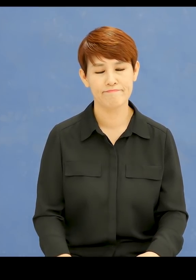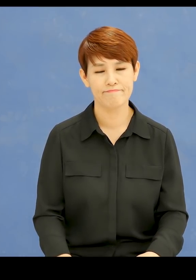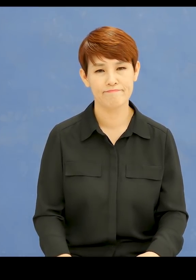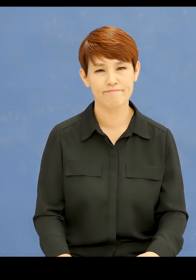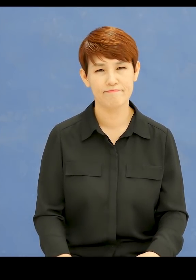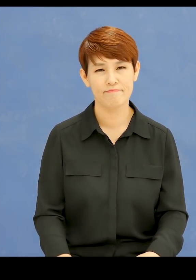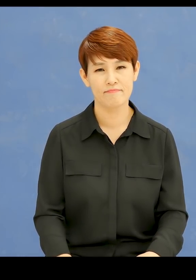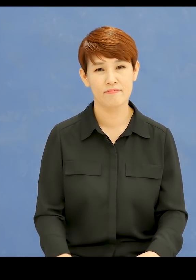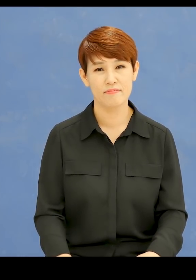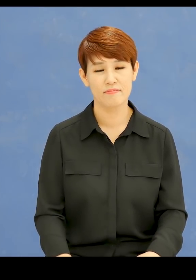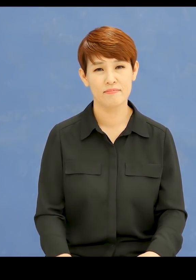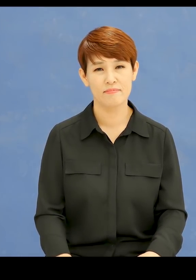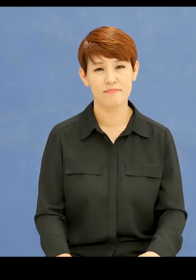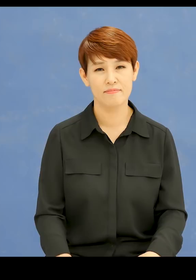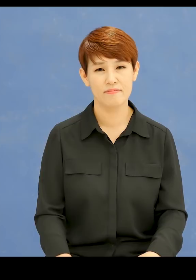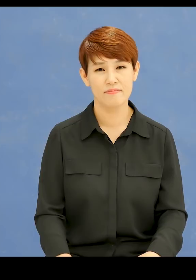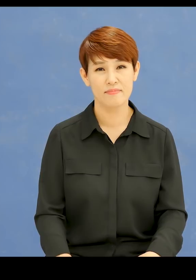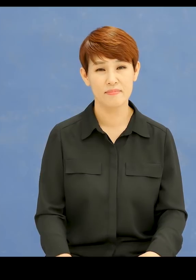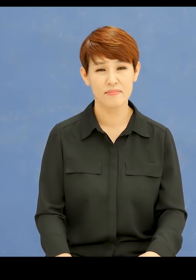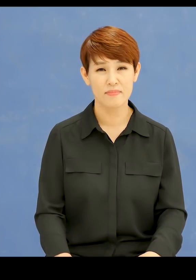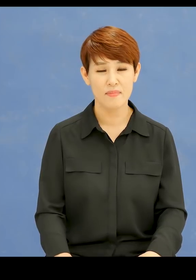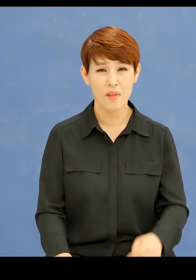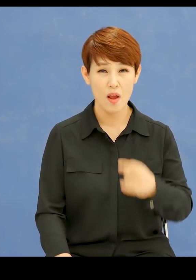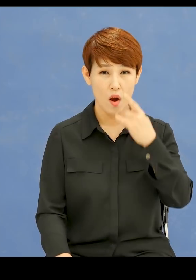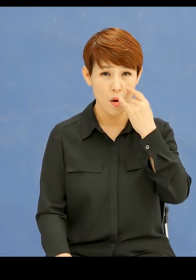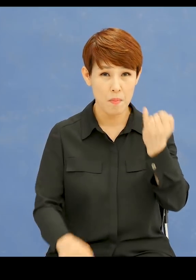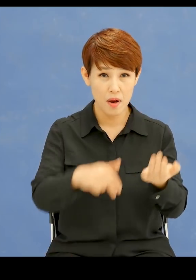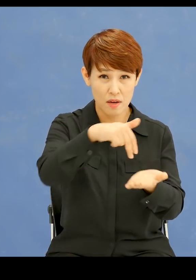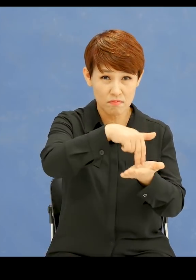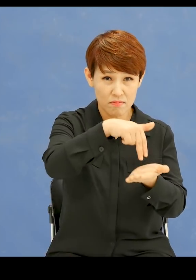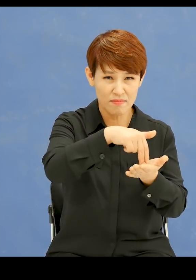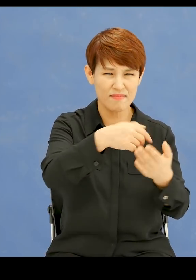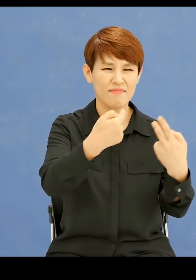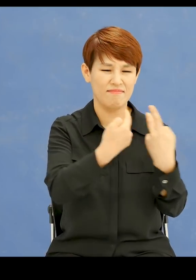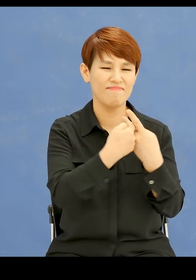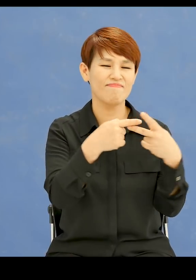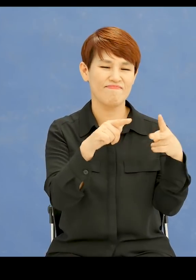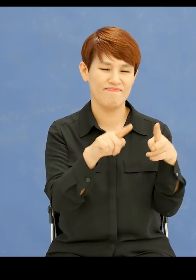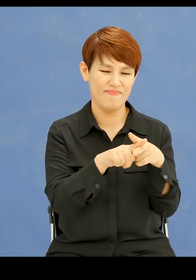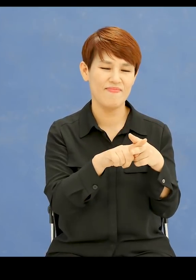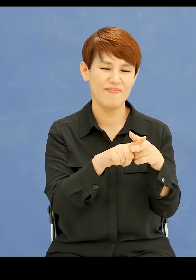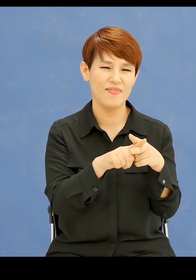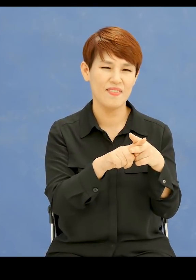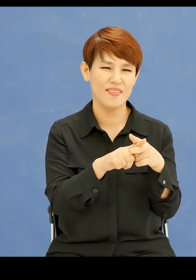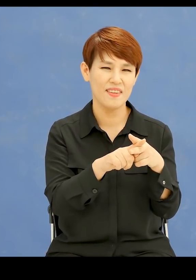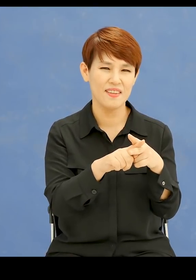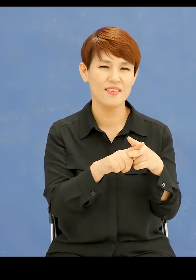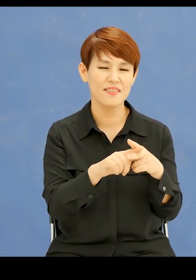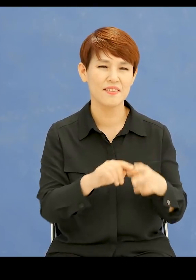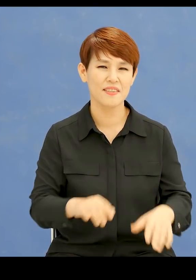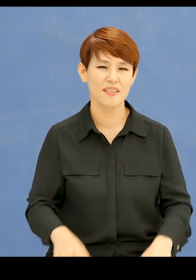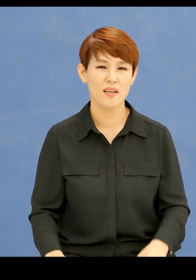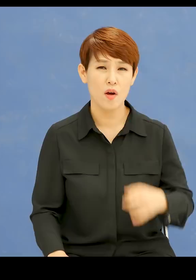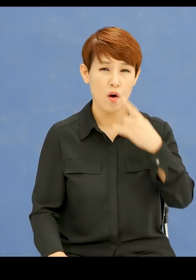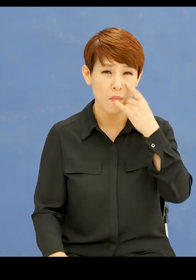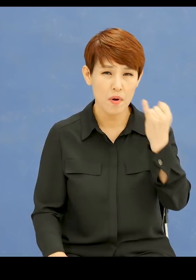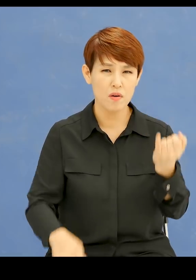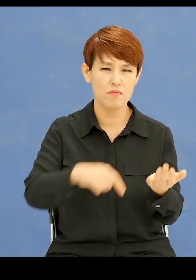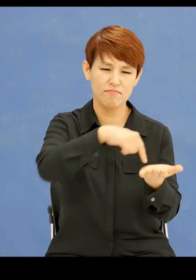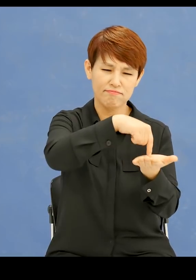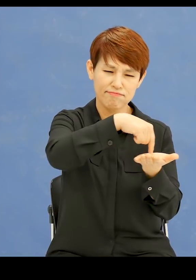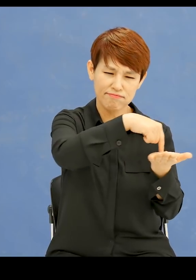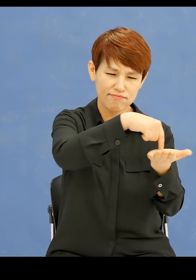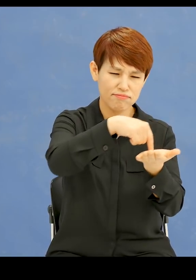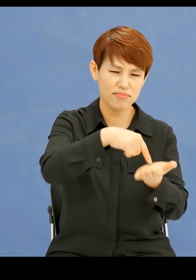것 같습니다. 지금은 사실 다 이해됩니다. 어떤 부분에 있어서. 맞아요. 우리 어른이 돼보니. 어머니도 굉장히 외롭고 굉장히